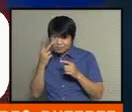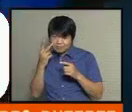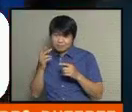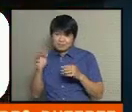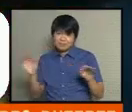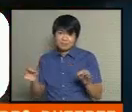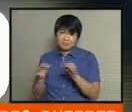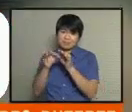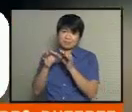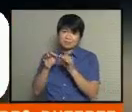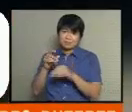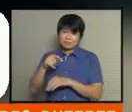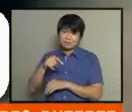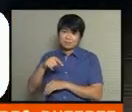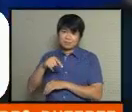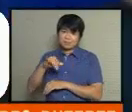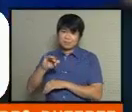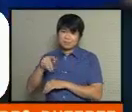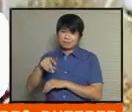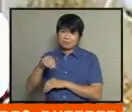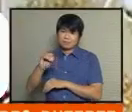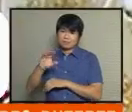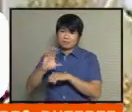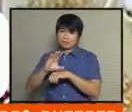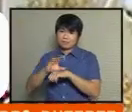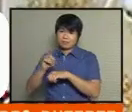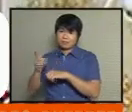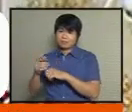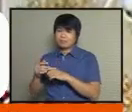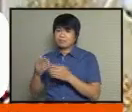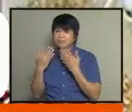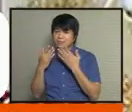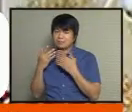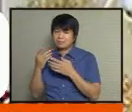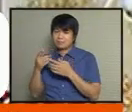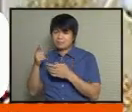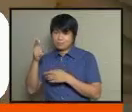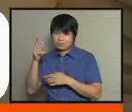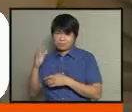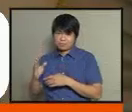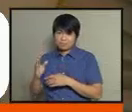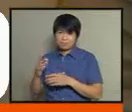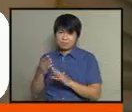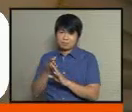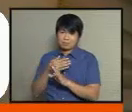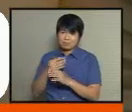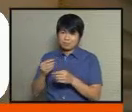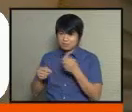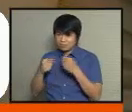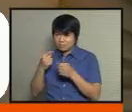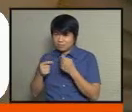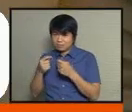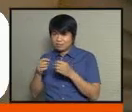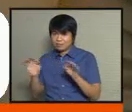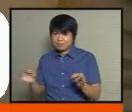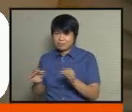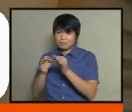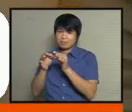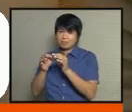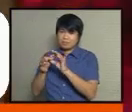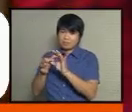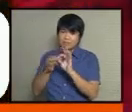Church. Pagkapasalamat daw ito sa Diyos bago ang Noche Buena. Naaayo naman ang paksa ng misa na tungkol sa pagkasama-sama ng